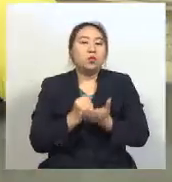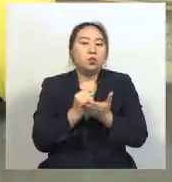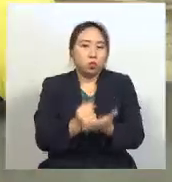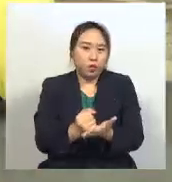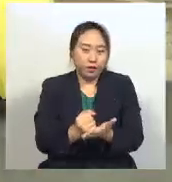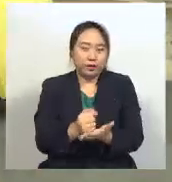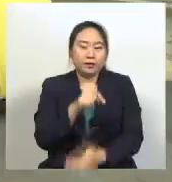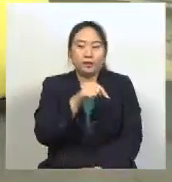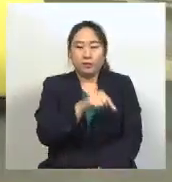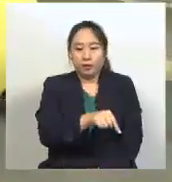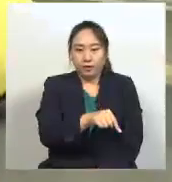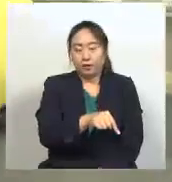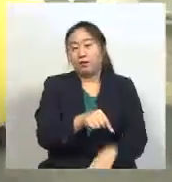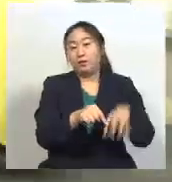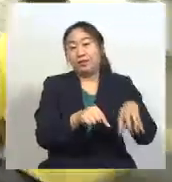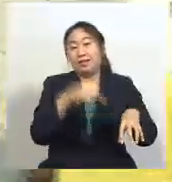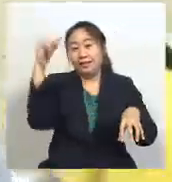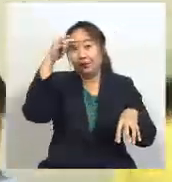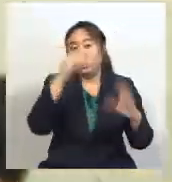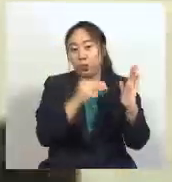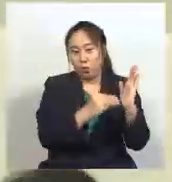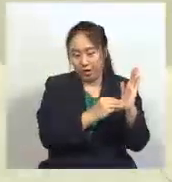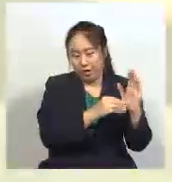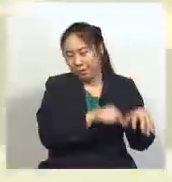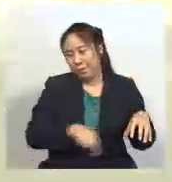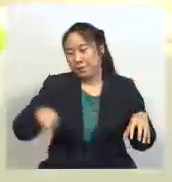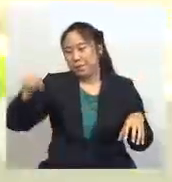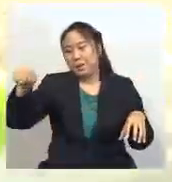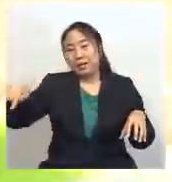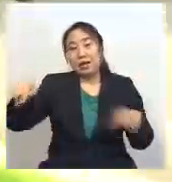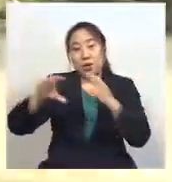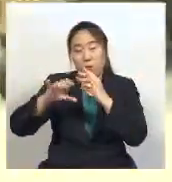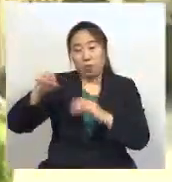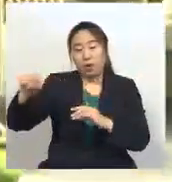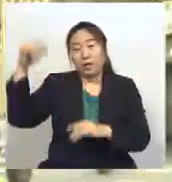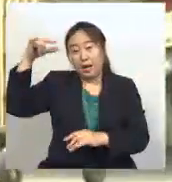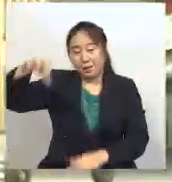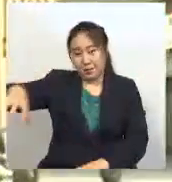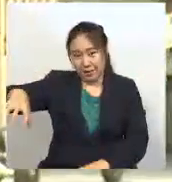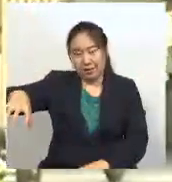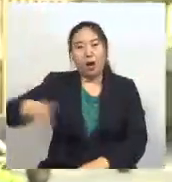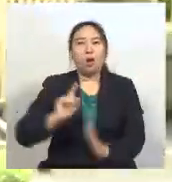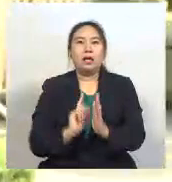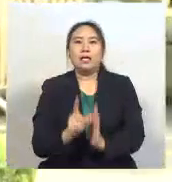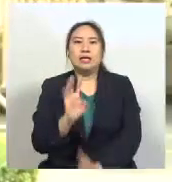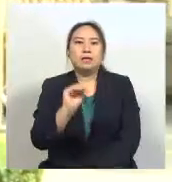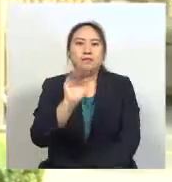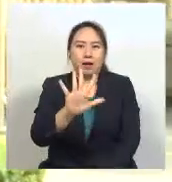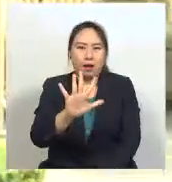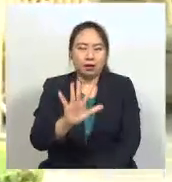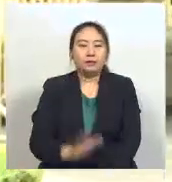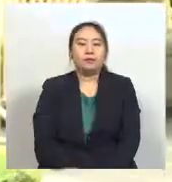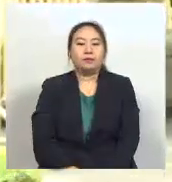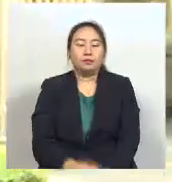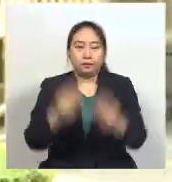การเดินทางจากท่าอากาศยานดอนเมืองถึงอู่ตะเภาใช้เวลาเพียงแค่45นาทีเท่านั้น